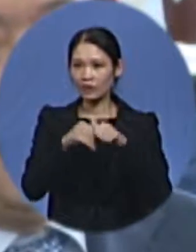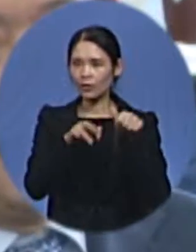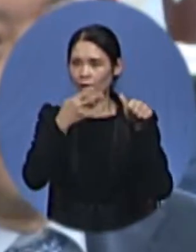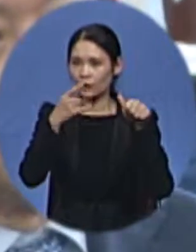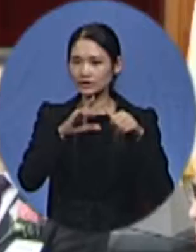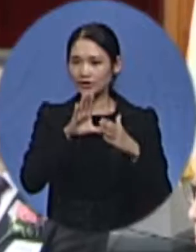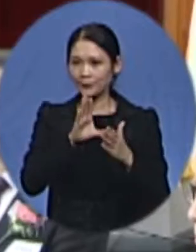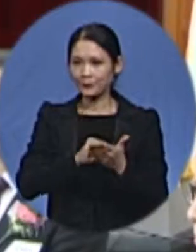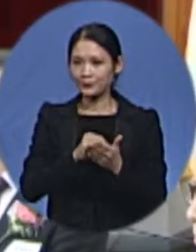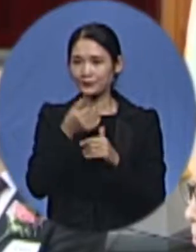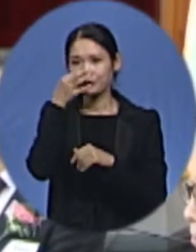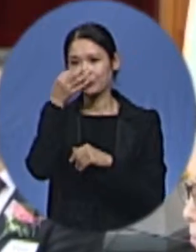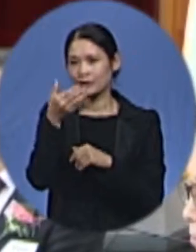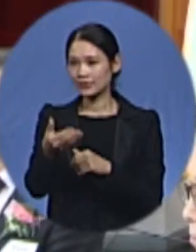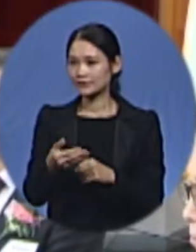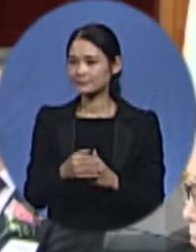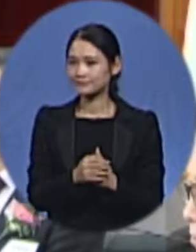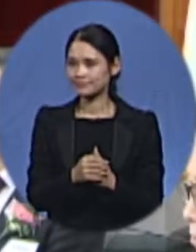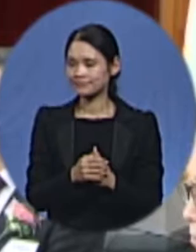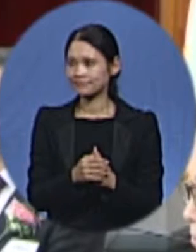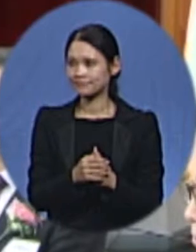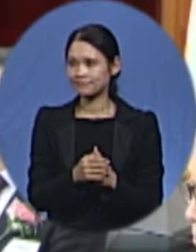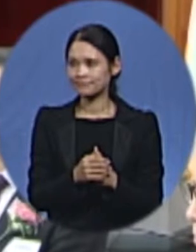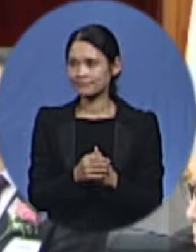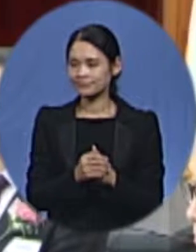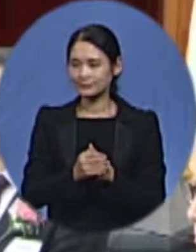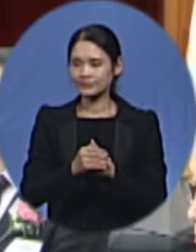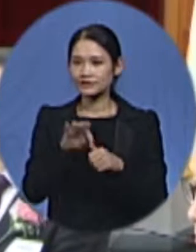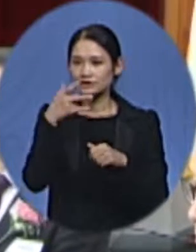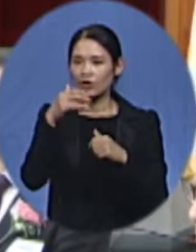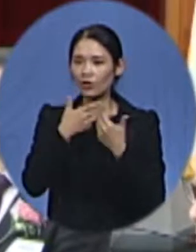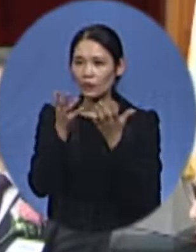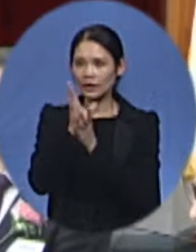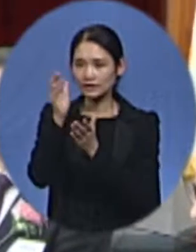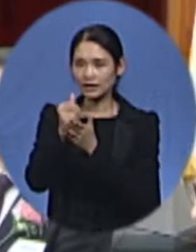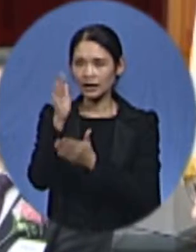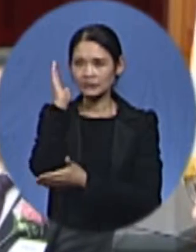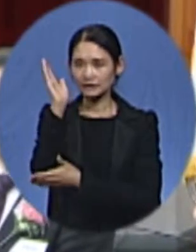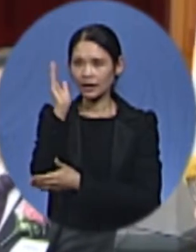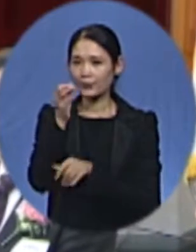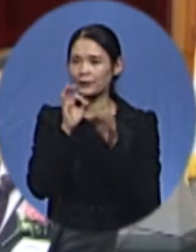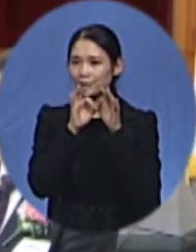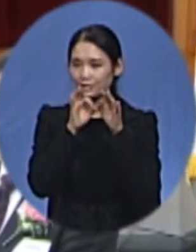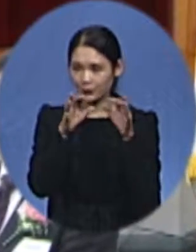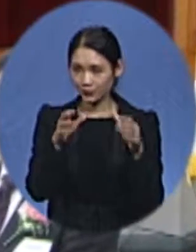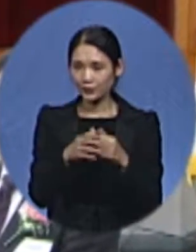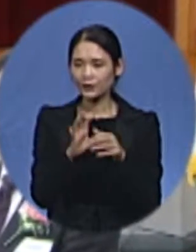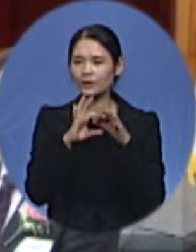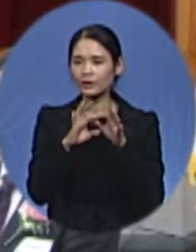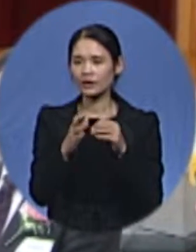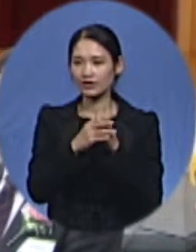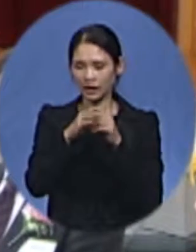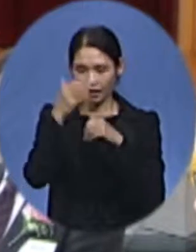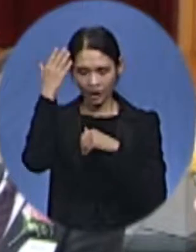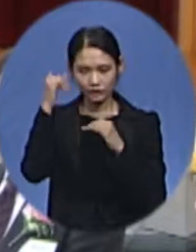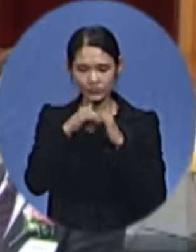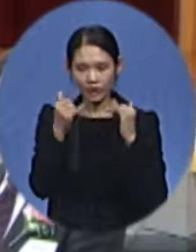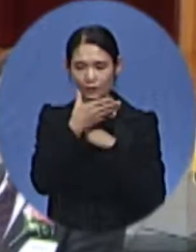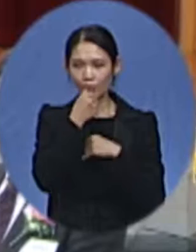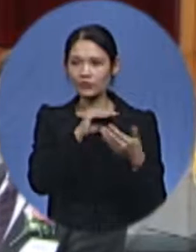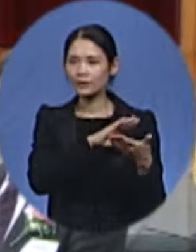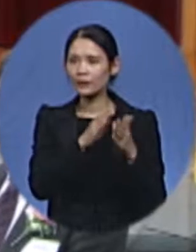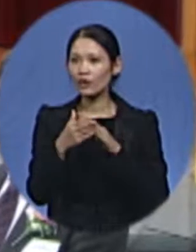도전 과제를 제시했습니다. 서 회장은 취임사에서 한국의 사회복지 변화를 이끌어내는